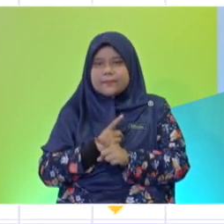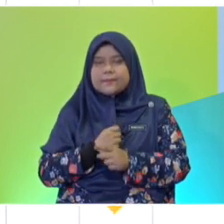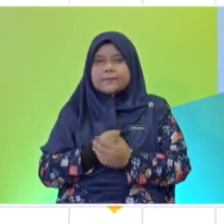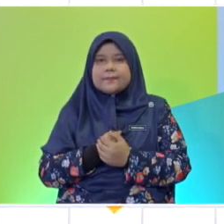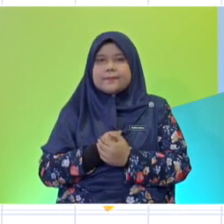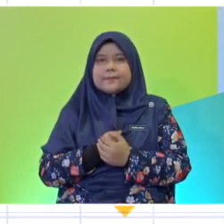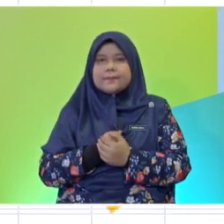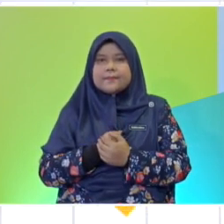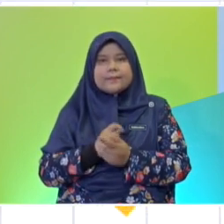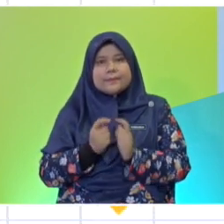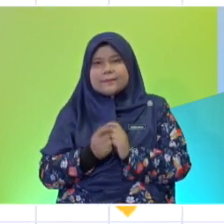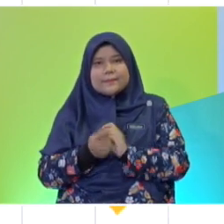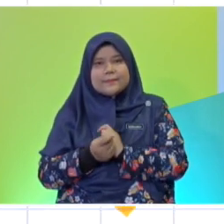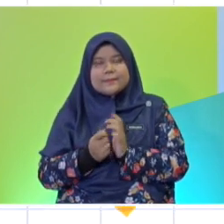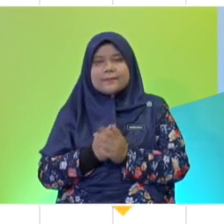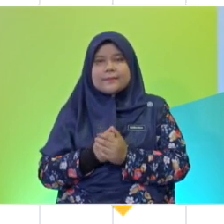tertutup